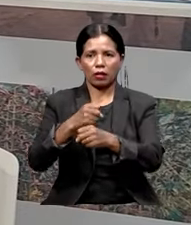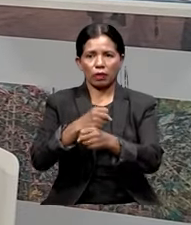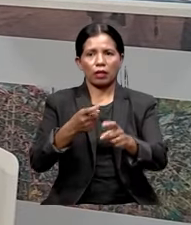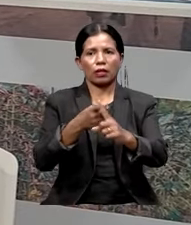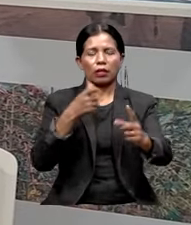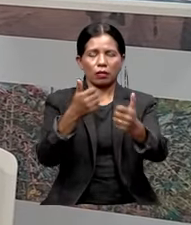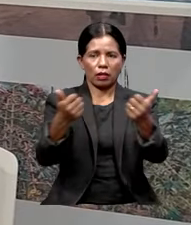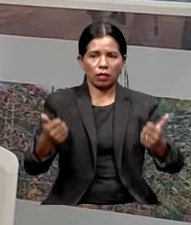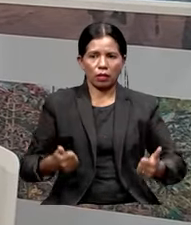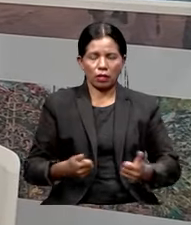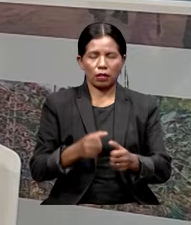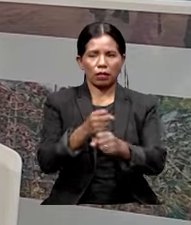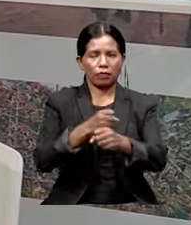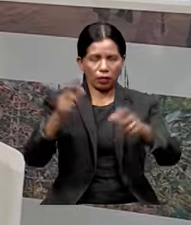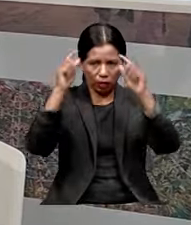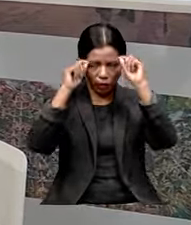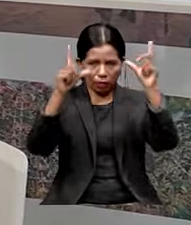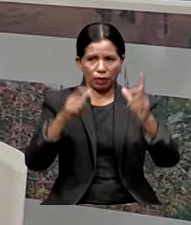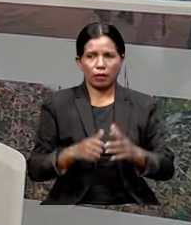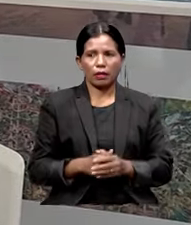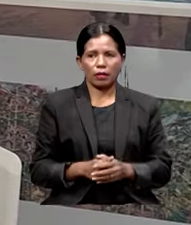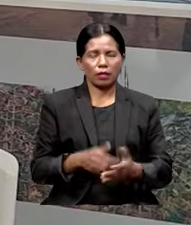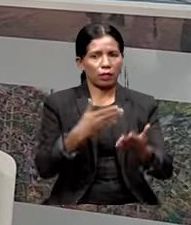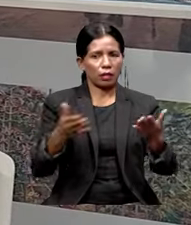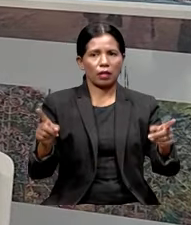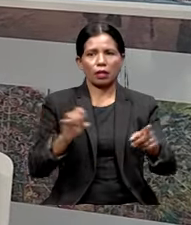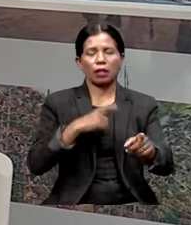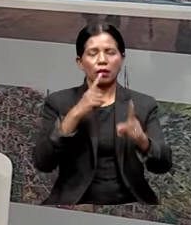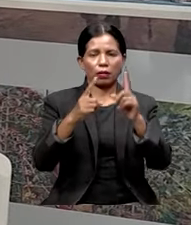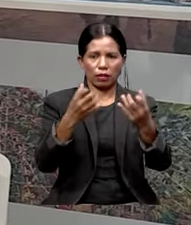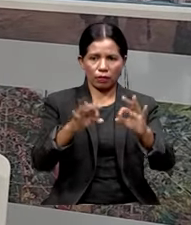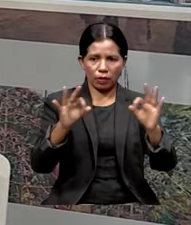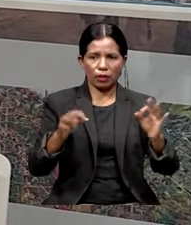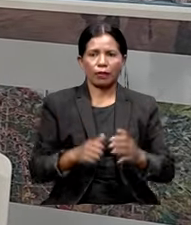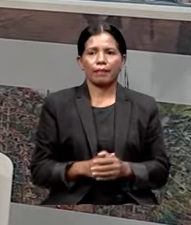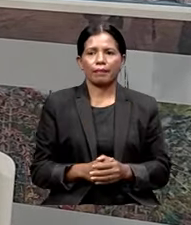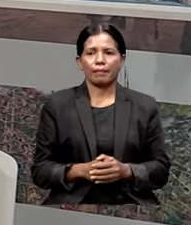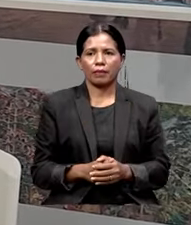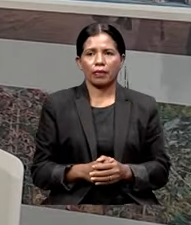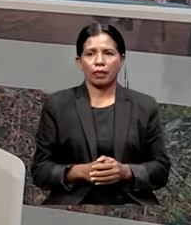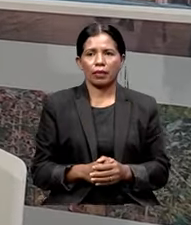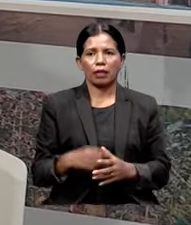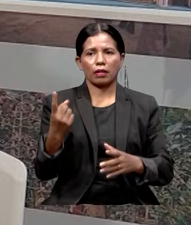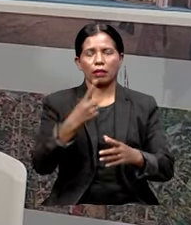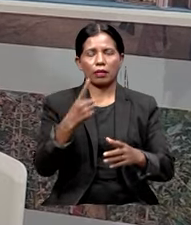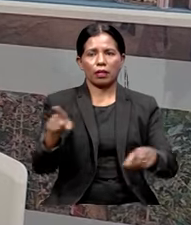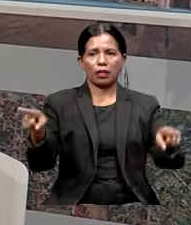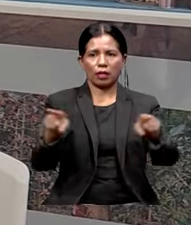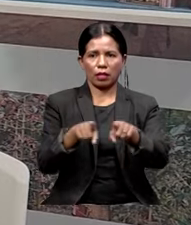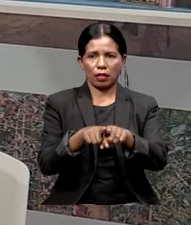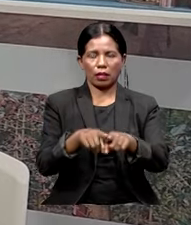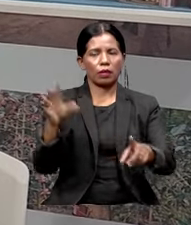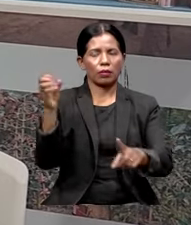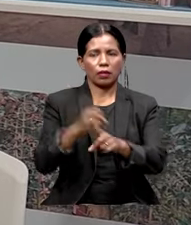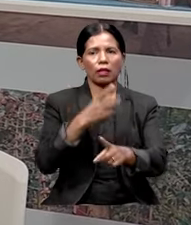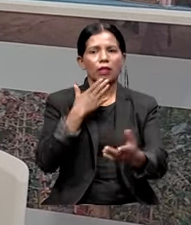lihusi asosiasaun kafe Timor. Iha produtu yang hanesong yang mana explika ona no na fating ida deh hanesang